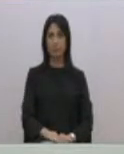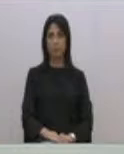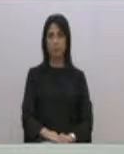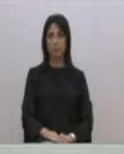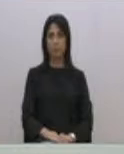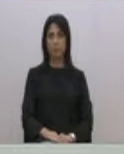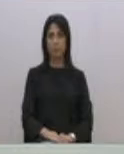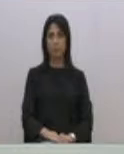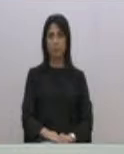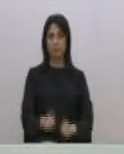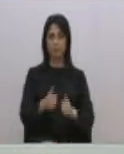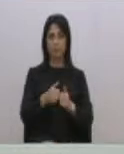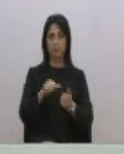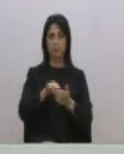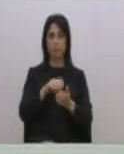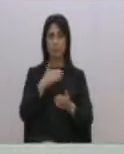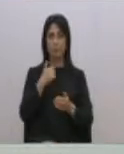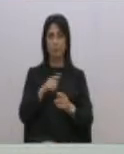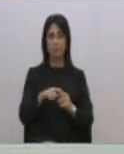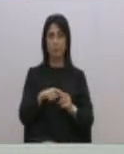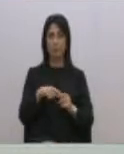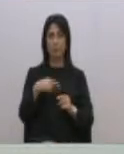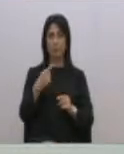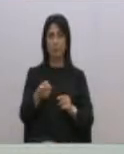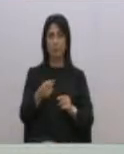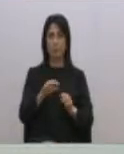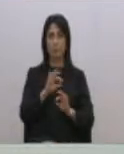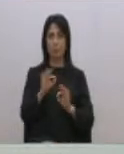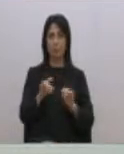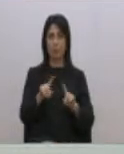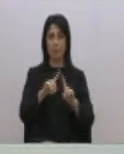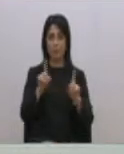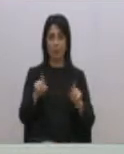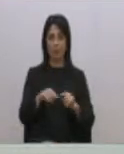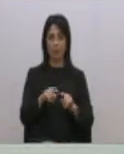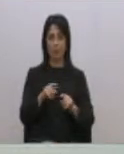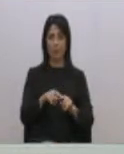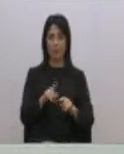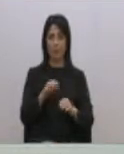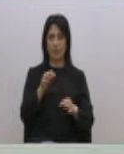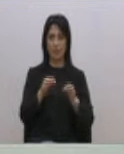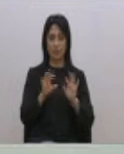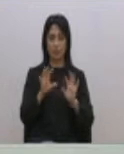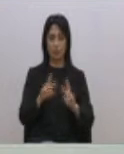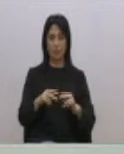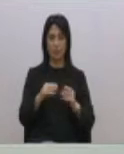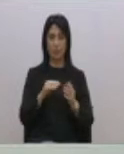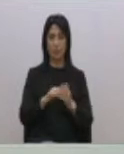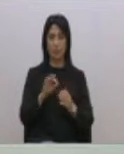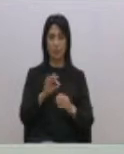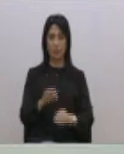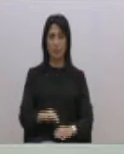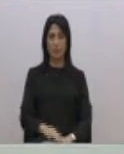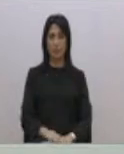Gargitak, ta, Moksenus, Kamuslovan, da, šemdegi, proiecti, am paket, še, asu, cuvata, Marca, Žulevis, kodeshi, cudevši, ta, še,